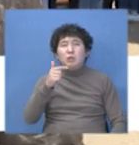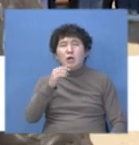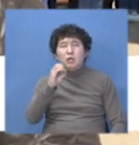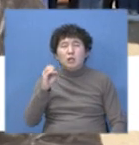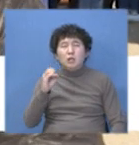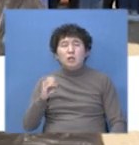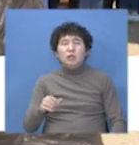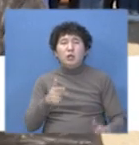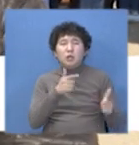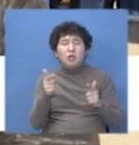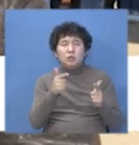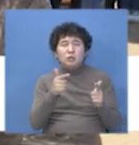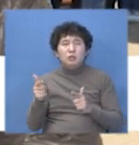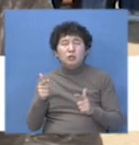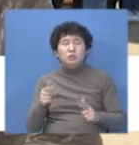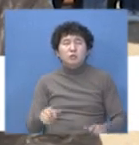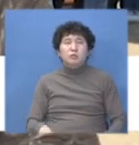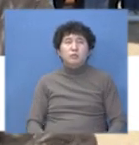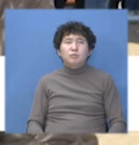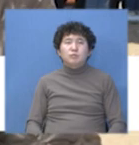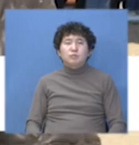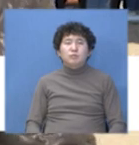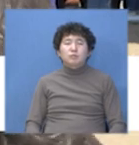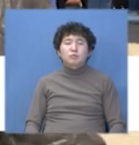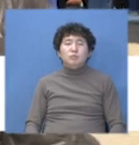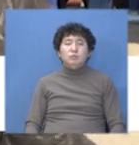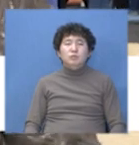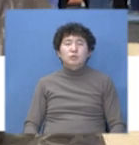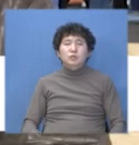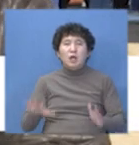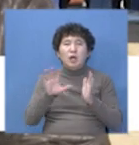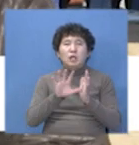енді электр токпен жабдықталуы, осы мына